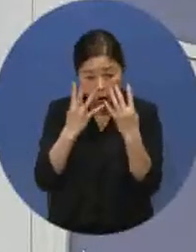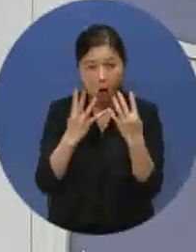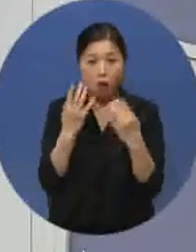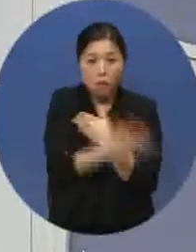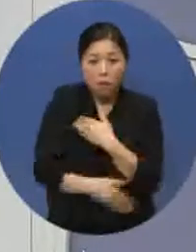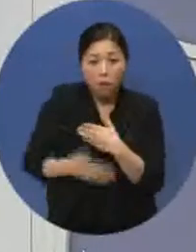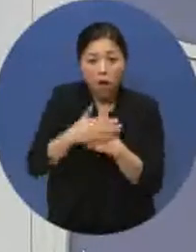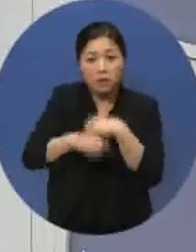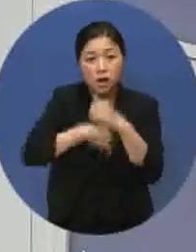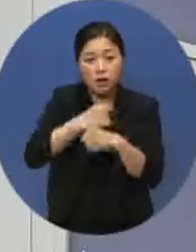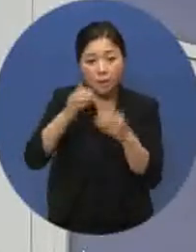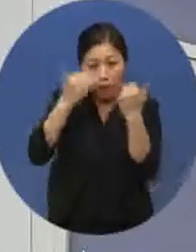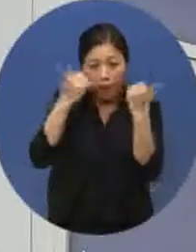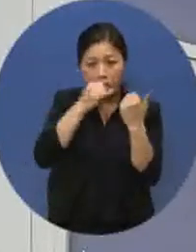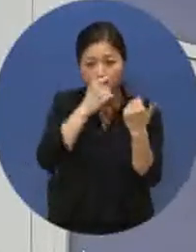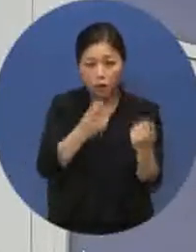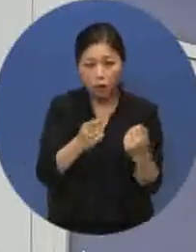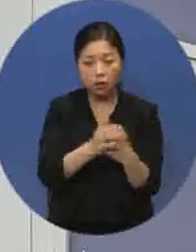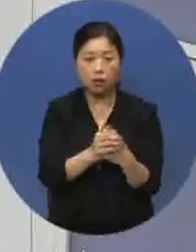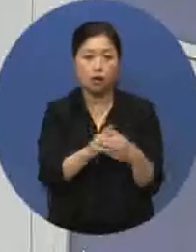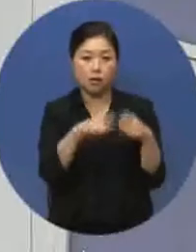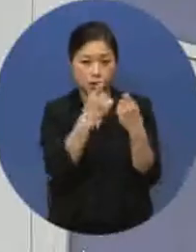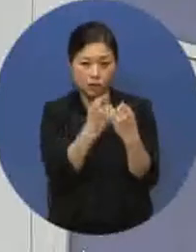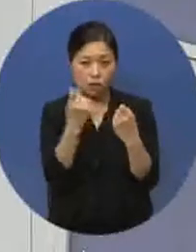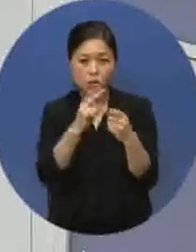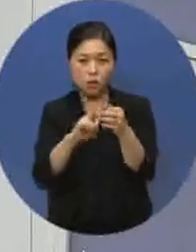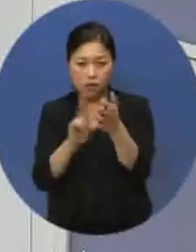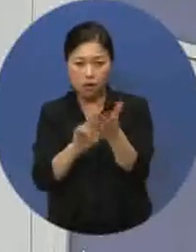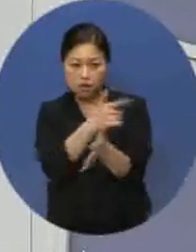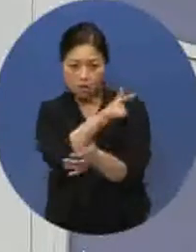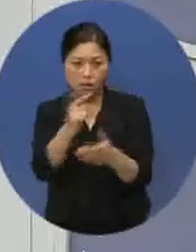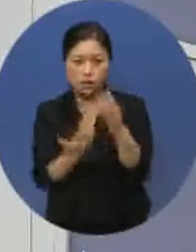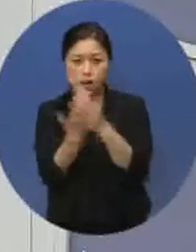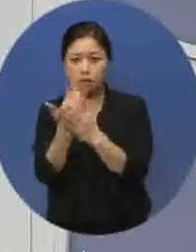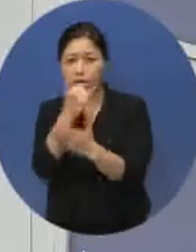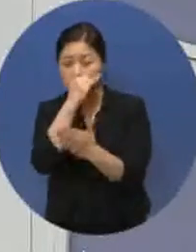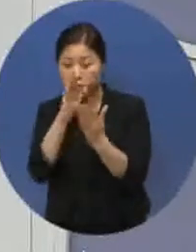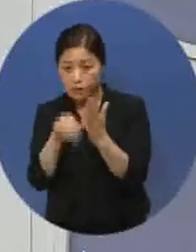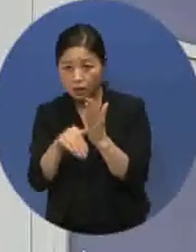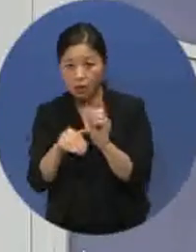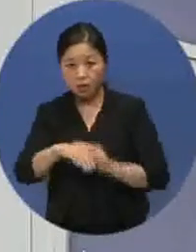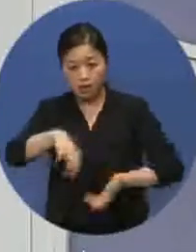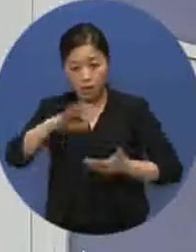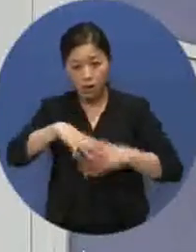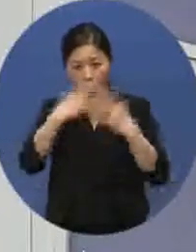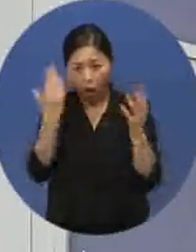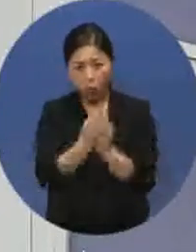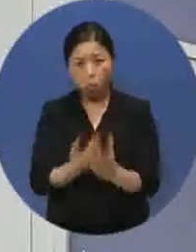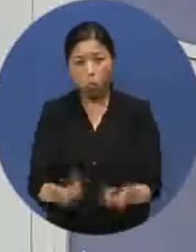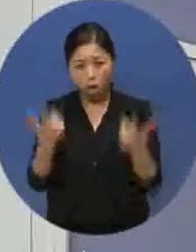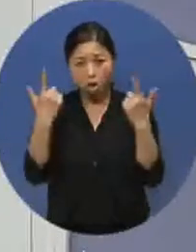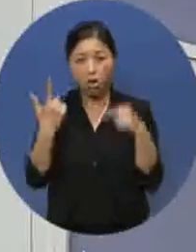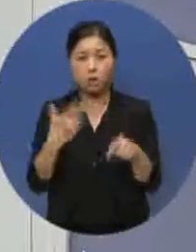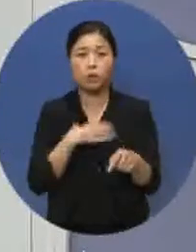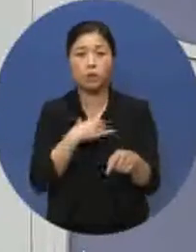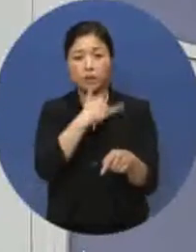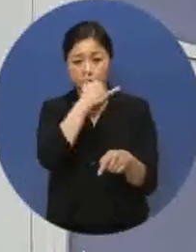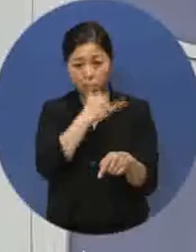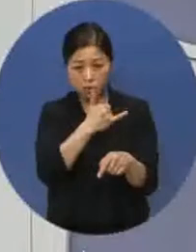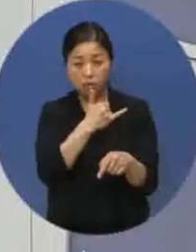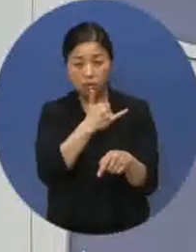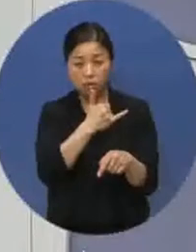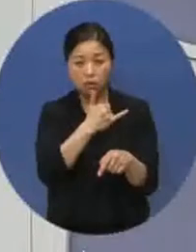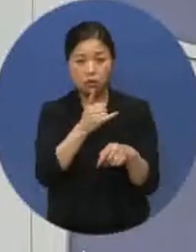신체의 자유를 침해되고 또 민사나 뭐 여러 가지 사건에 있어서 형사 사건이라 해서 전 재산이 다 날아가게 되는 그런 위험성이